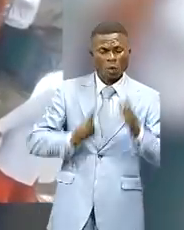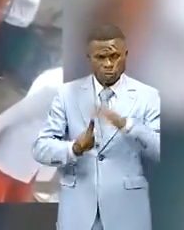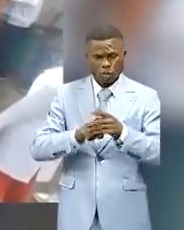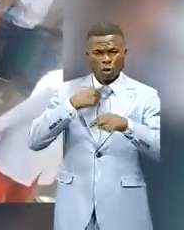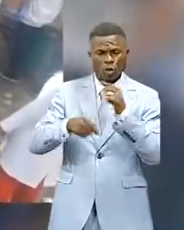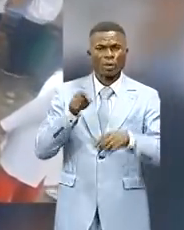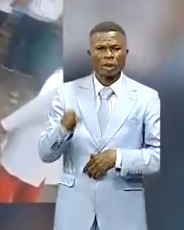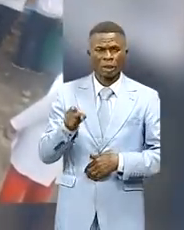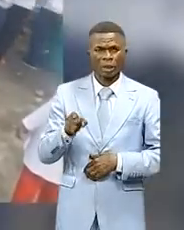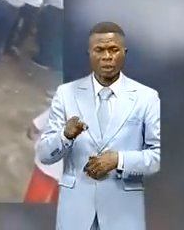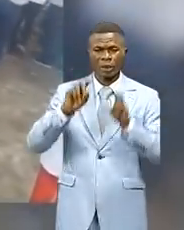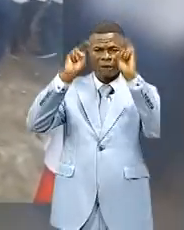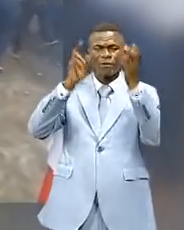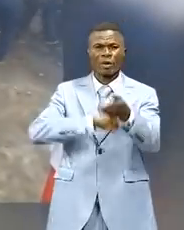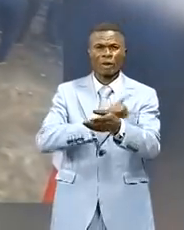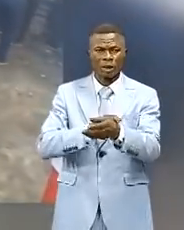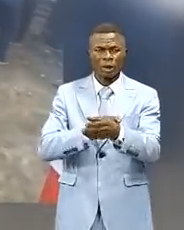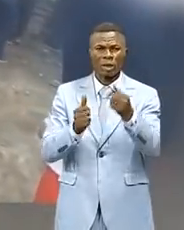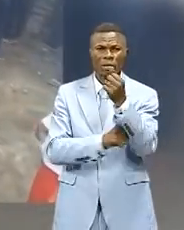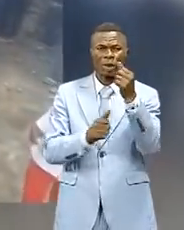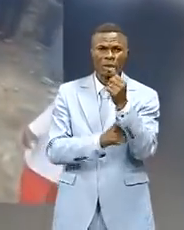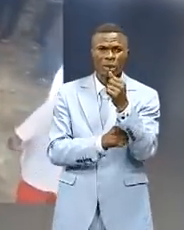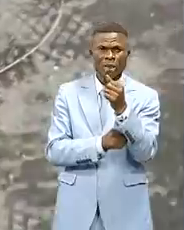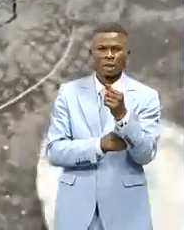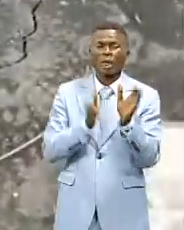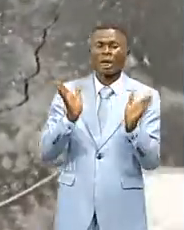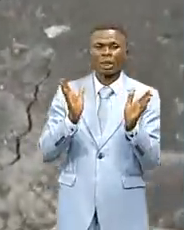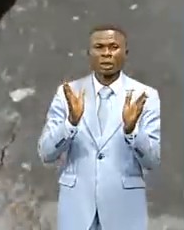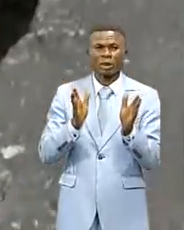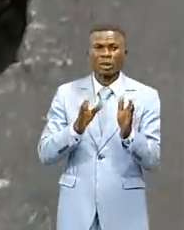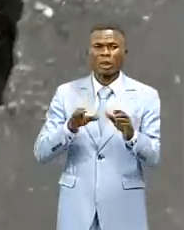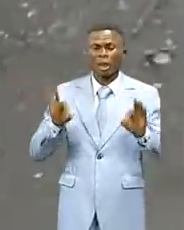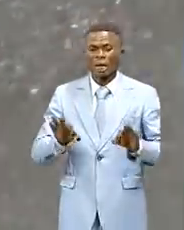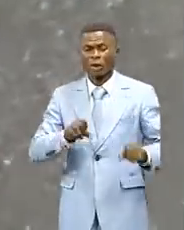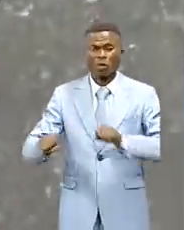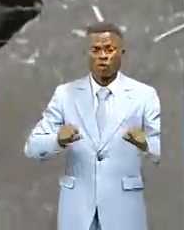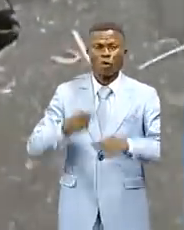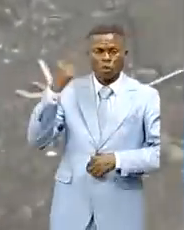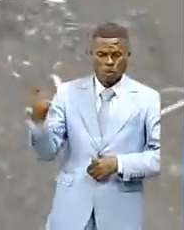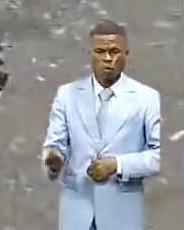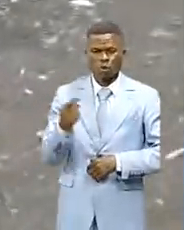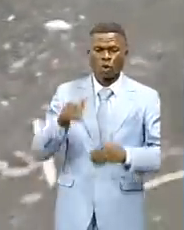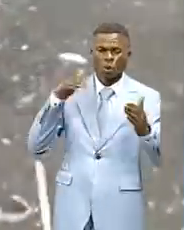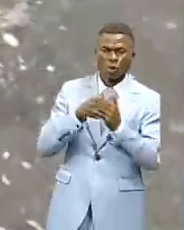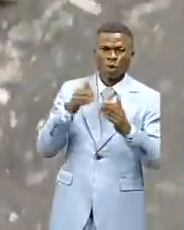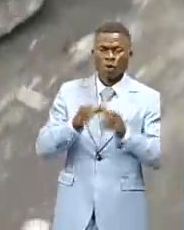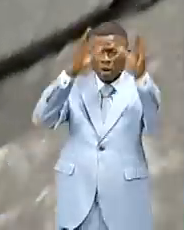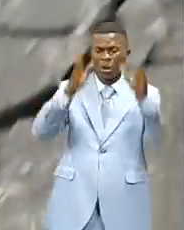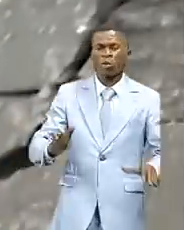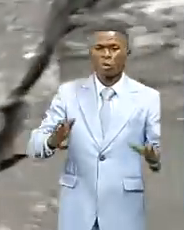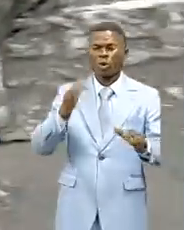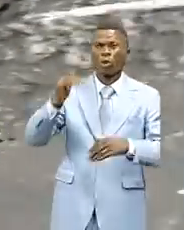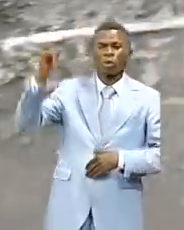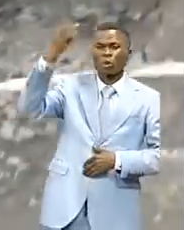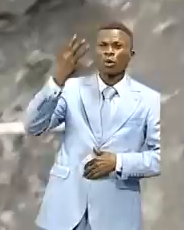à goma personnes nées hors du danger les séismes intervalles réguliers ont provoqué l'effondrement de cet immeuble